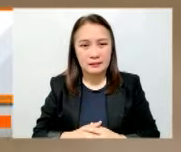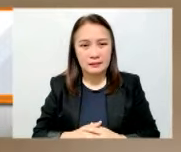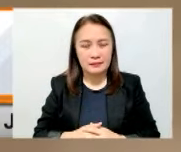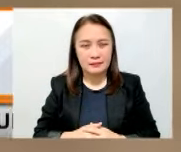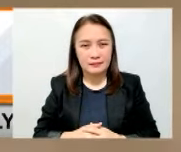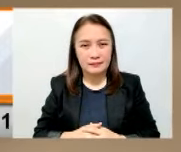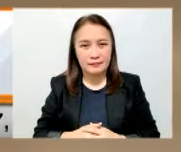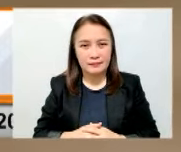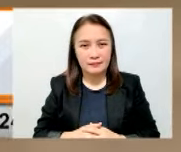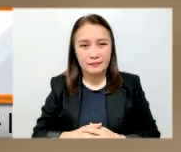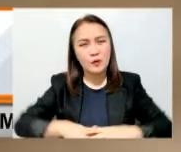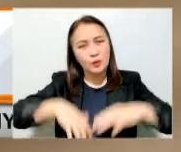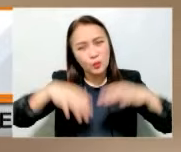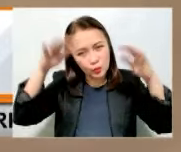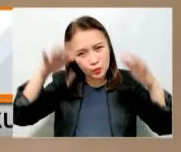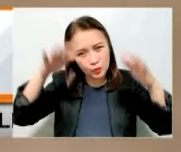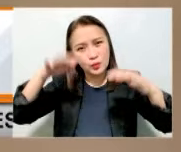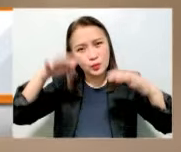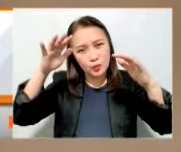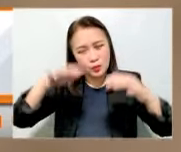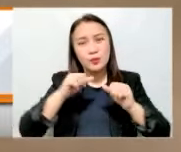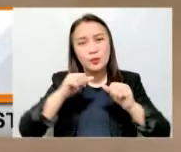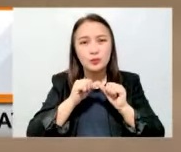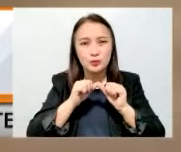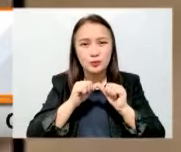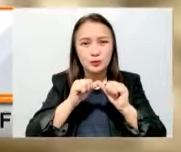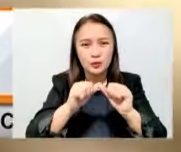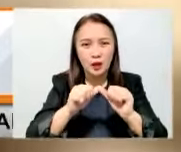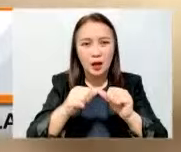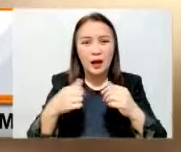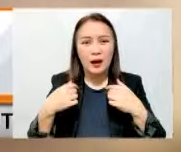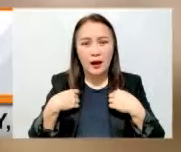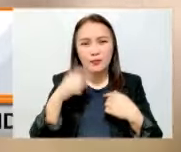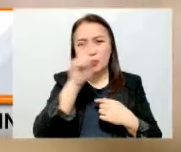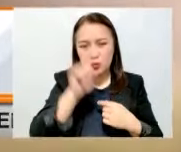Ang ulan, sinabayan pa ng pagkidlat.